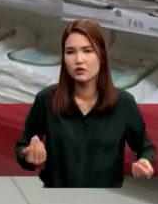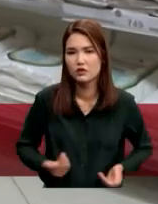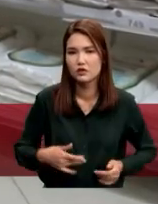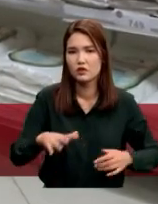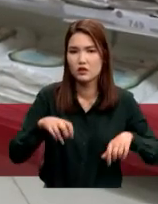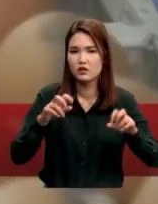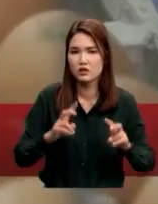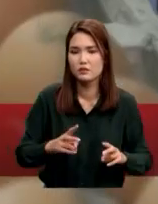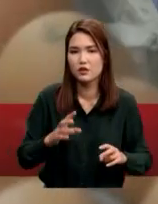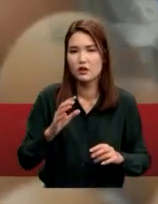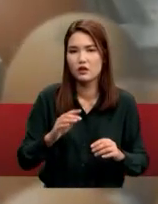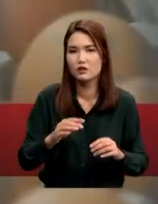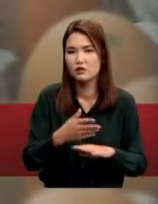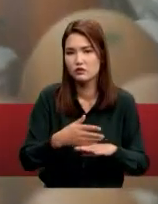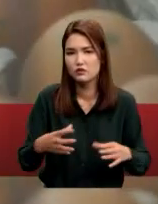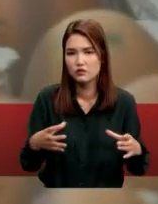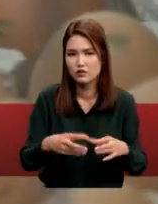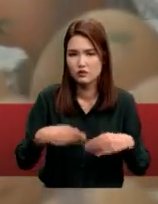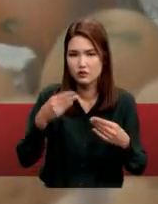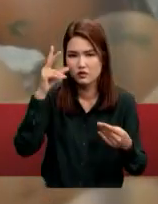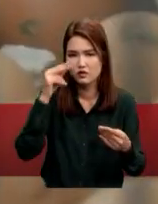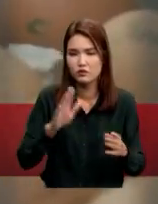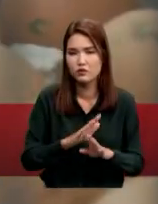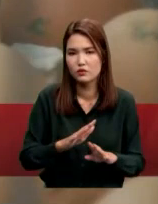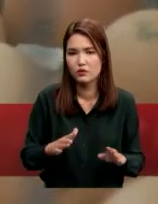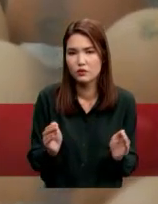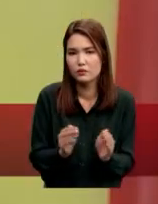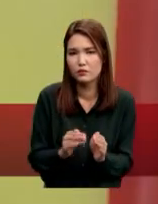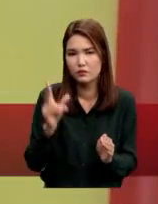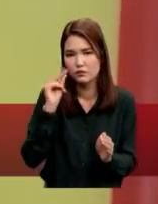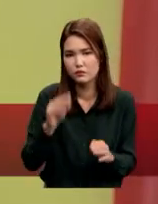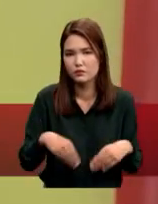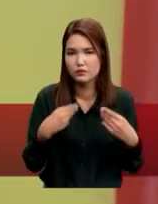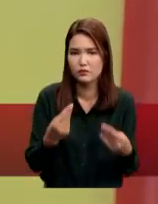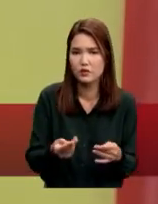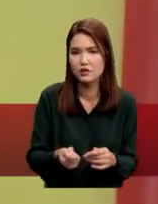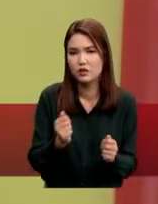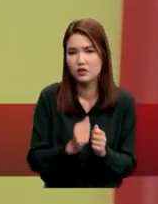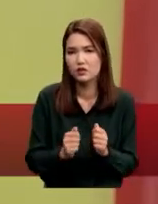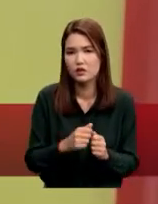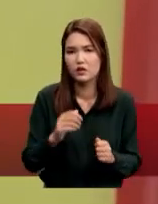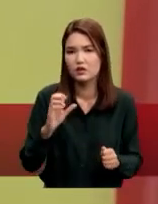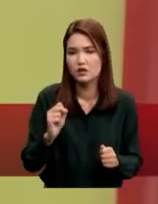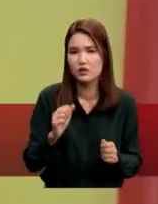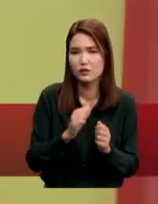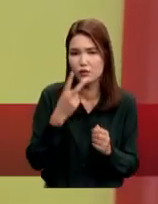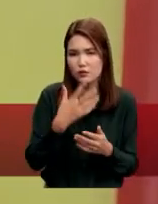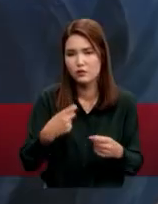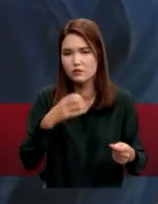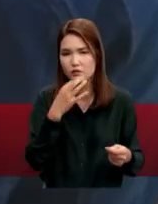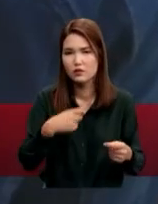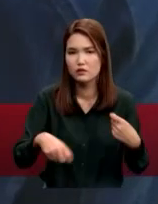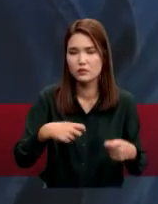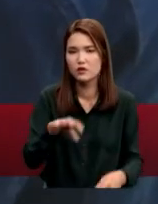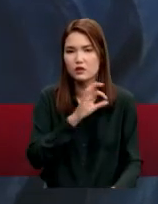власти используют средства оборотной схемы. Так, в 38 точках «Идеал-маркета» яйца доступны по цене 35,6 тенге за штуку.